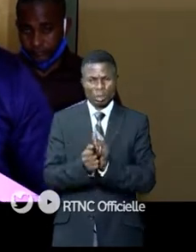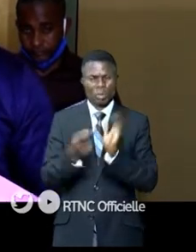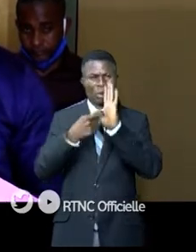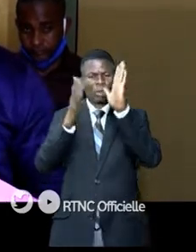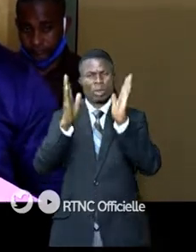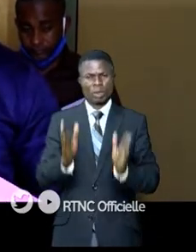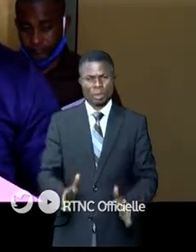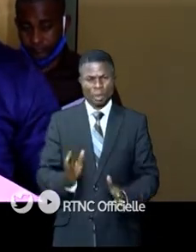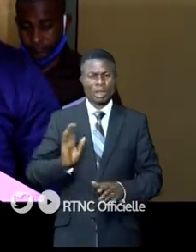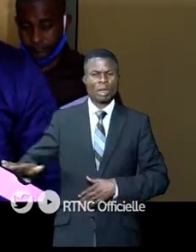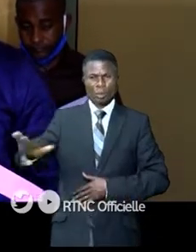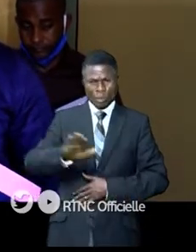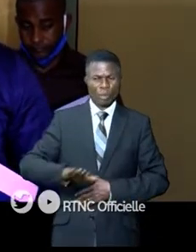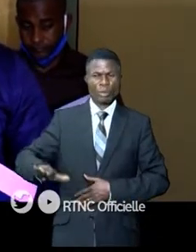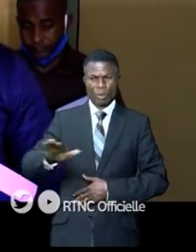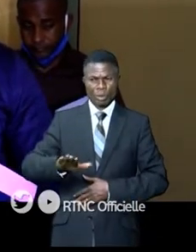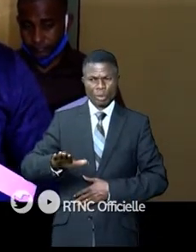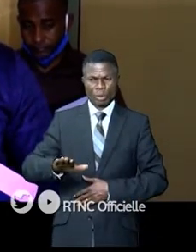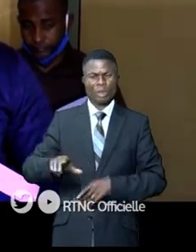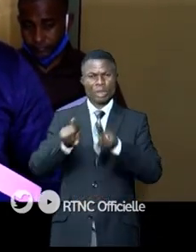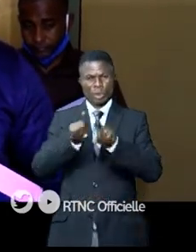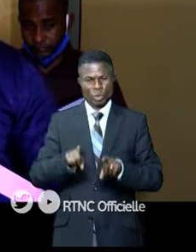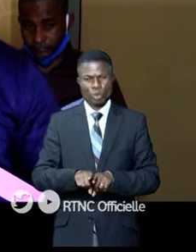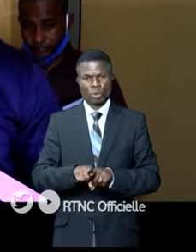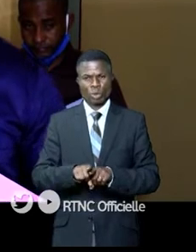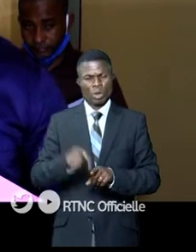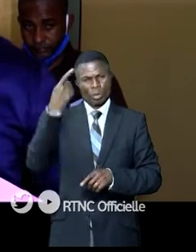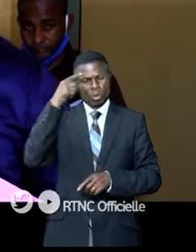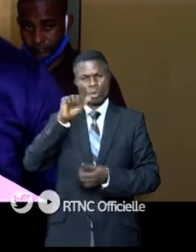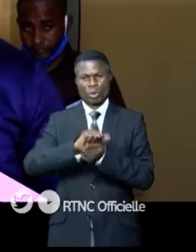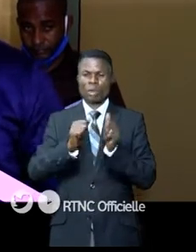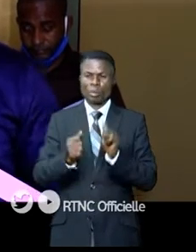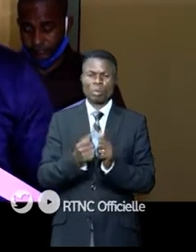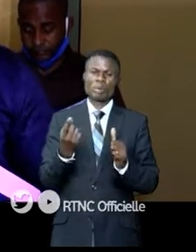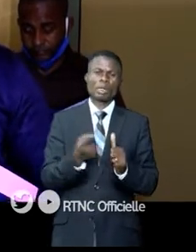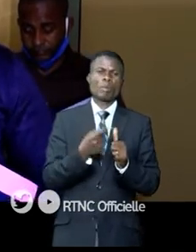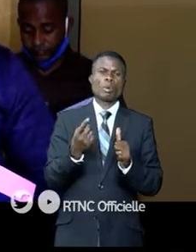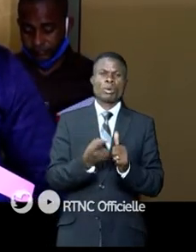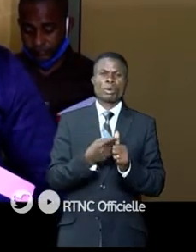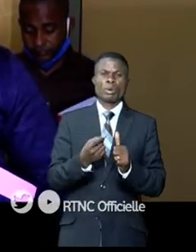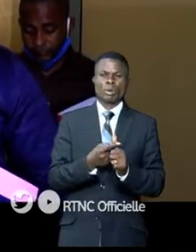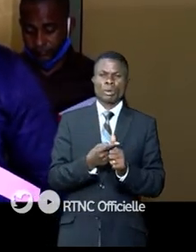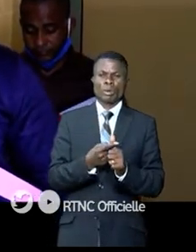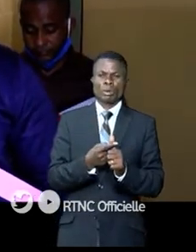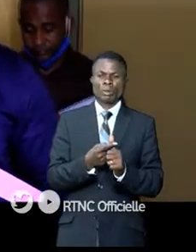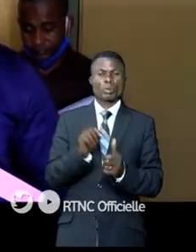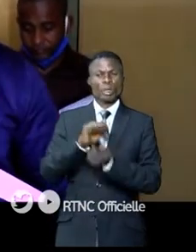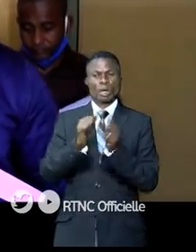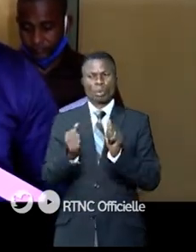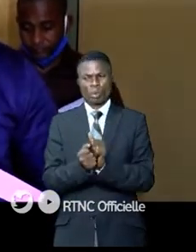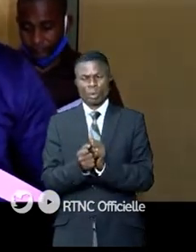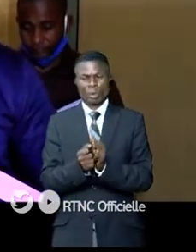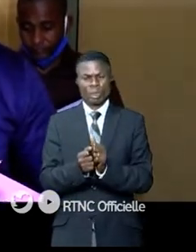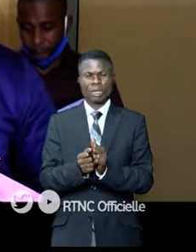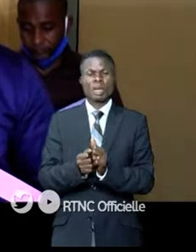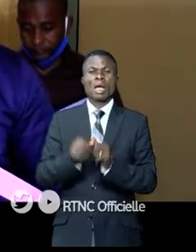représentants nationaux, bien entendu par rapport tout d'abord à la problématique de non